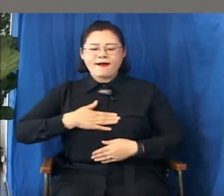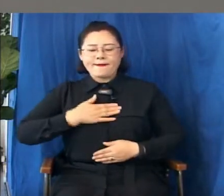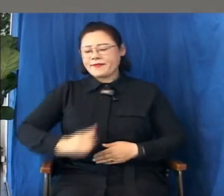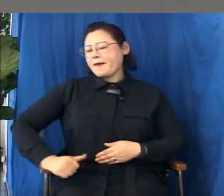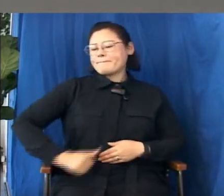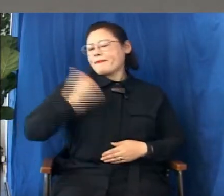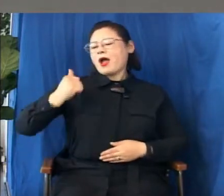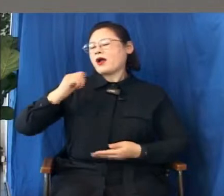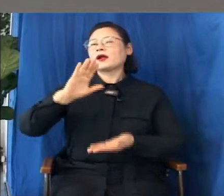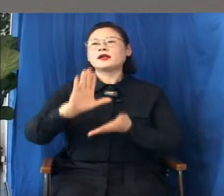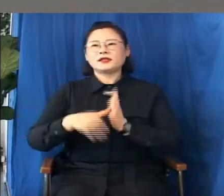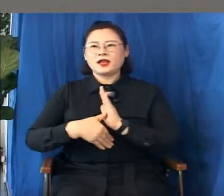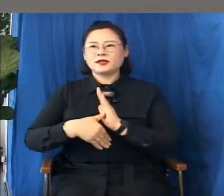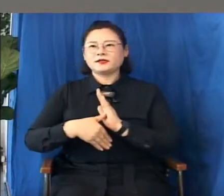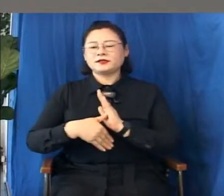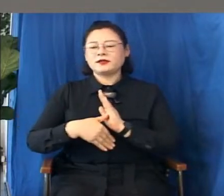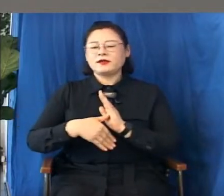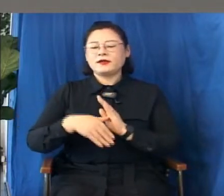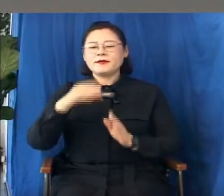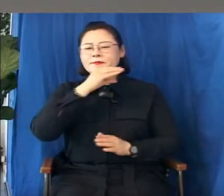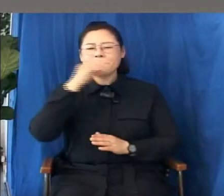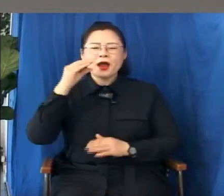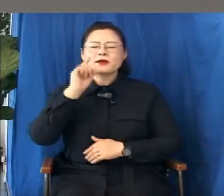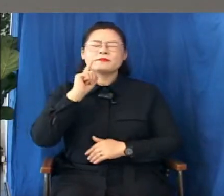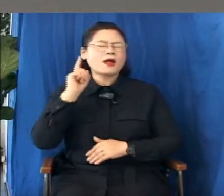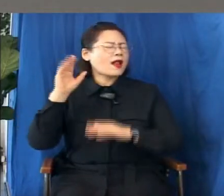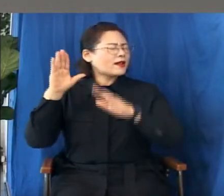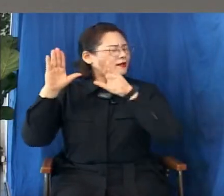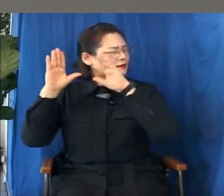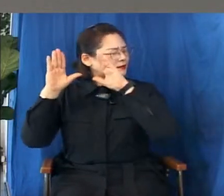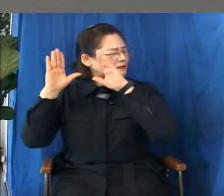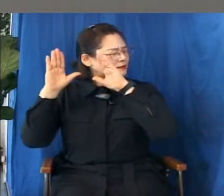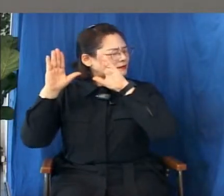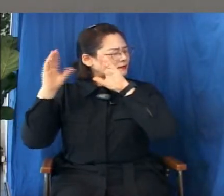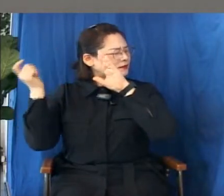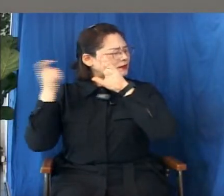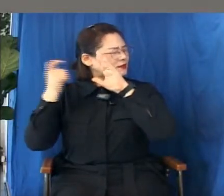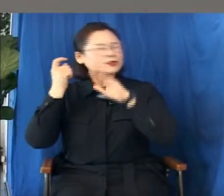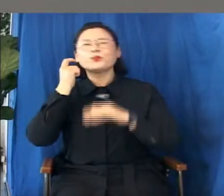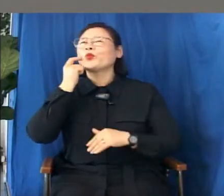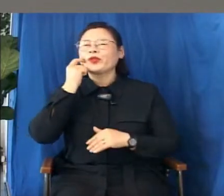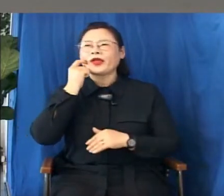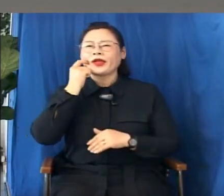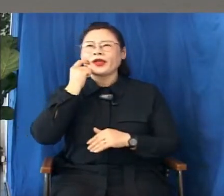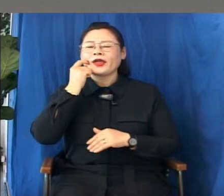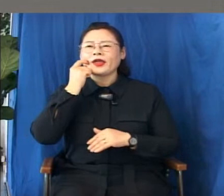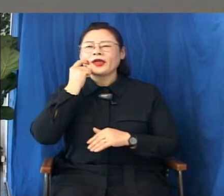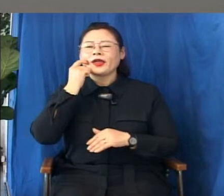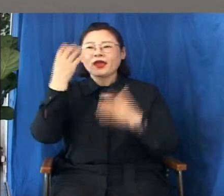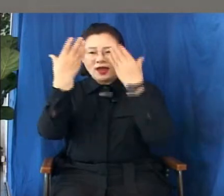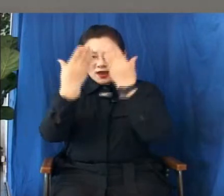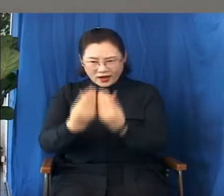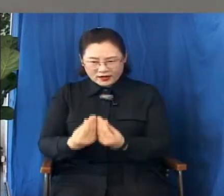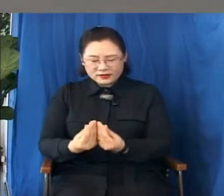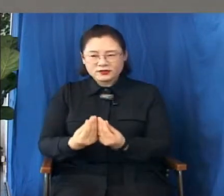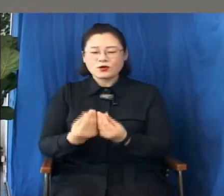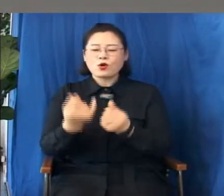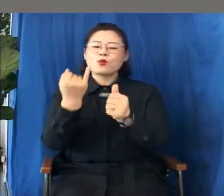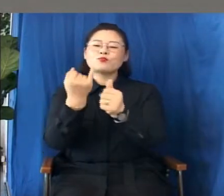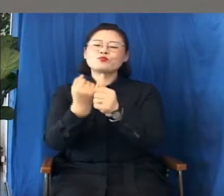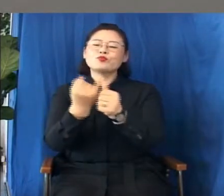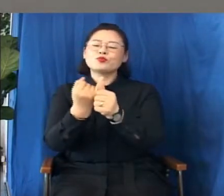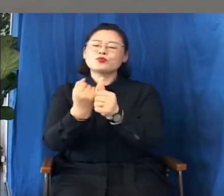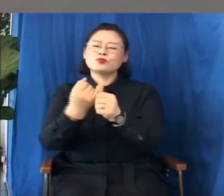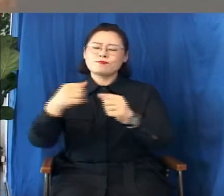충만할 때는요, 옳은 소리가 들리지 않아요. 우리가 부부간에 싸움을 한다든가 누구와 이렇게 부딪혔을